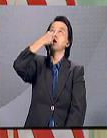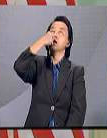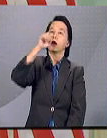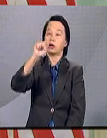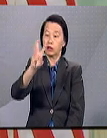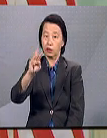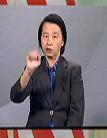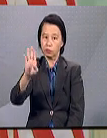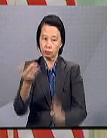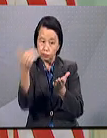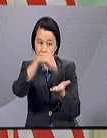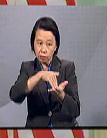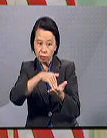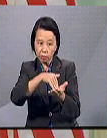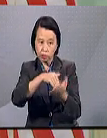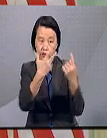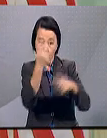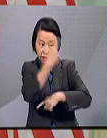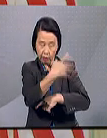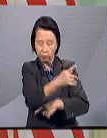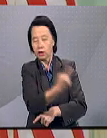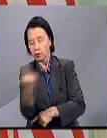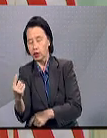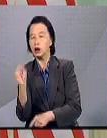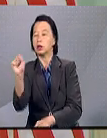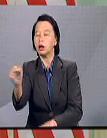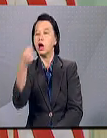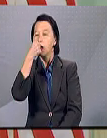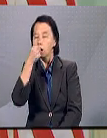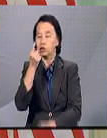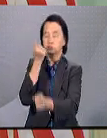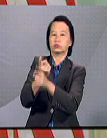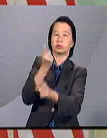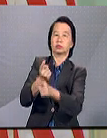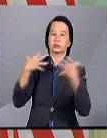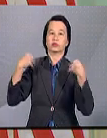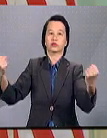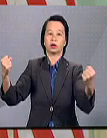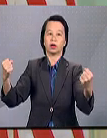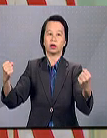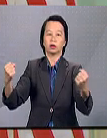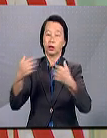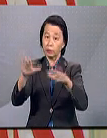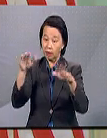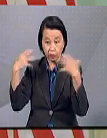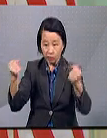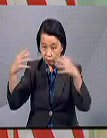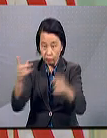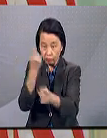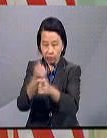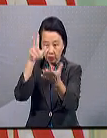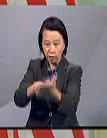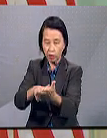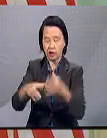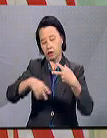dibuat saringan semula dan untuk menentukan bahawa mereka benar-benar sihat. Dan selepas itu tidak ada lagi